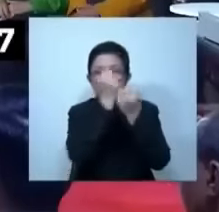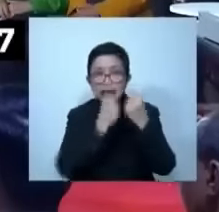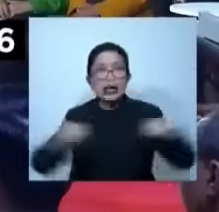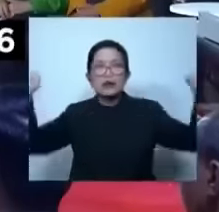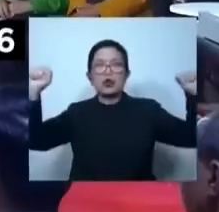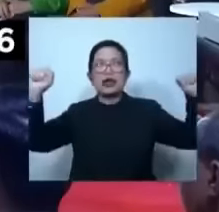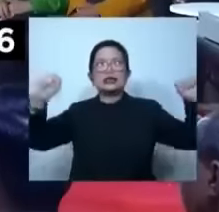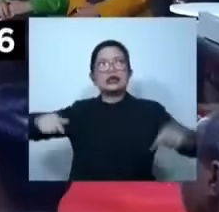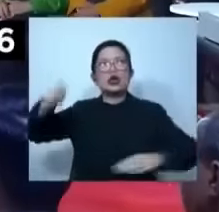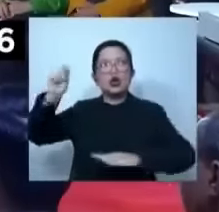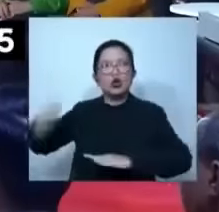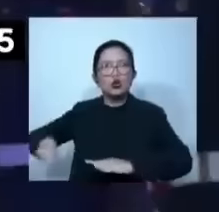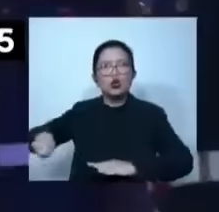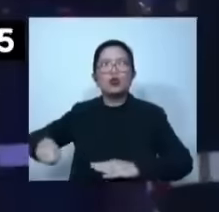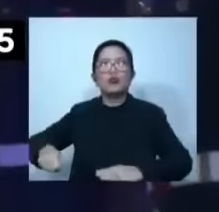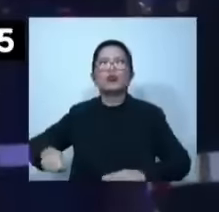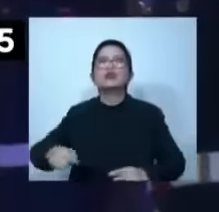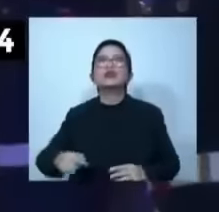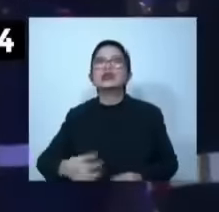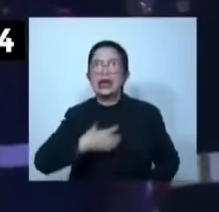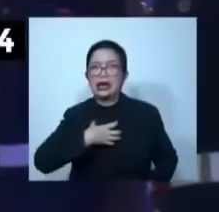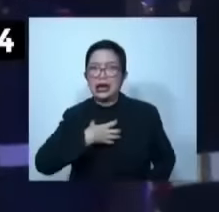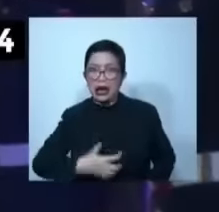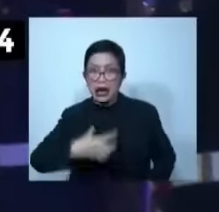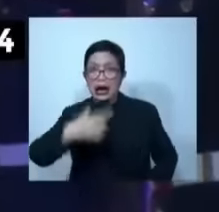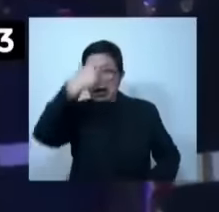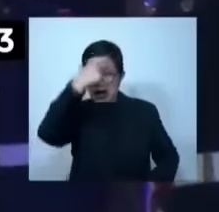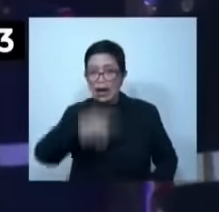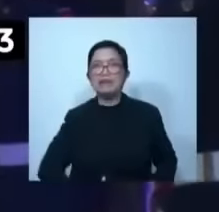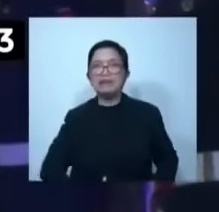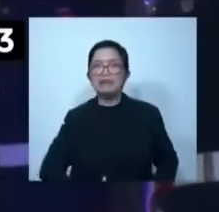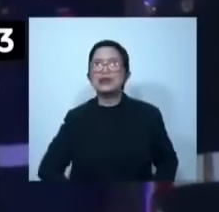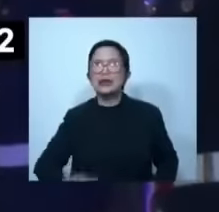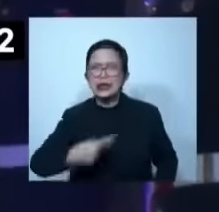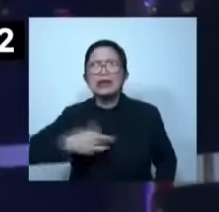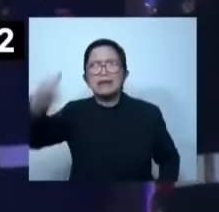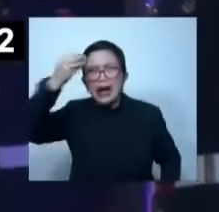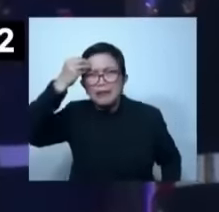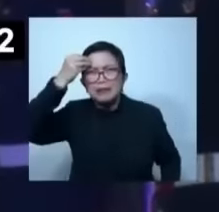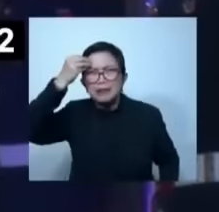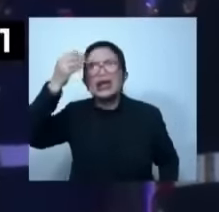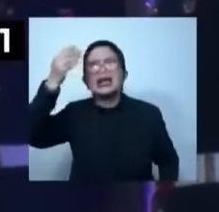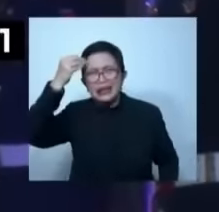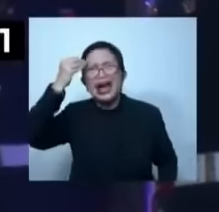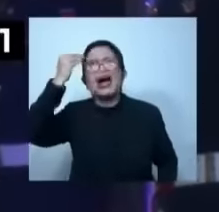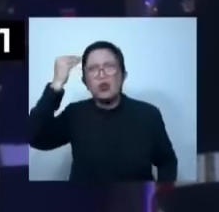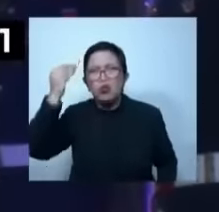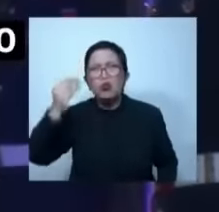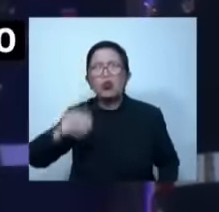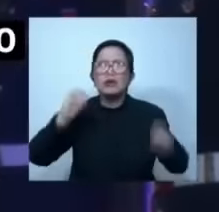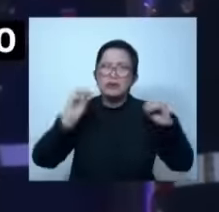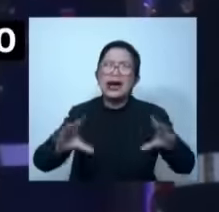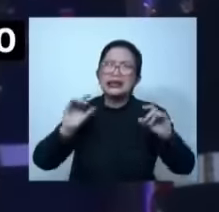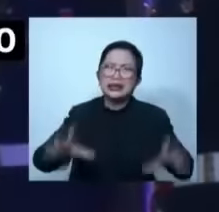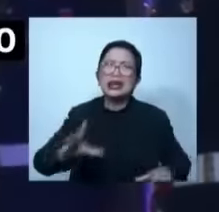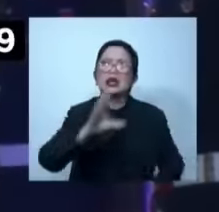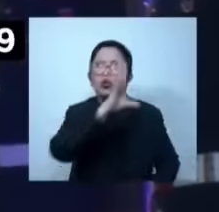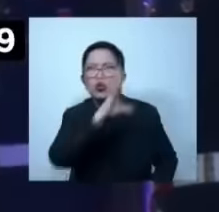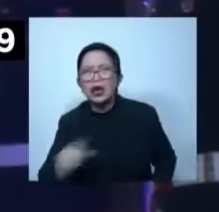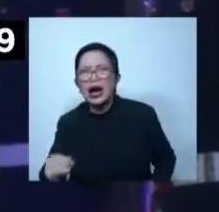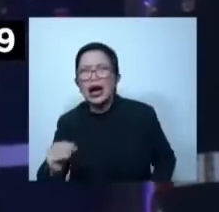HAM. Kita faham, kita mengerti masih banyak kekurangan.